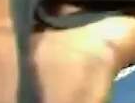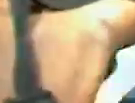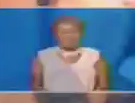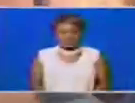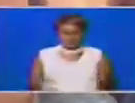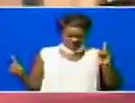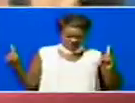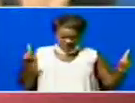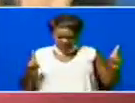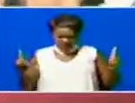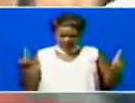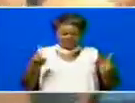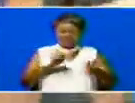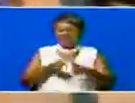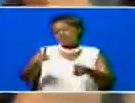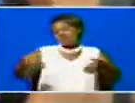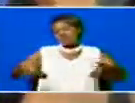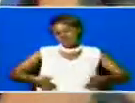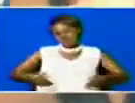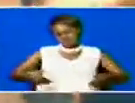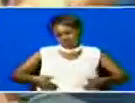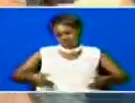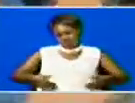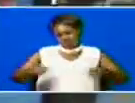Vunja mifupa kama yangalipo meno.